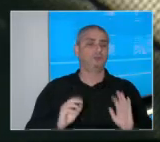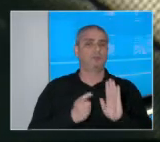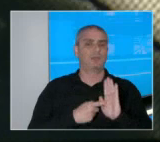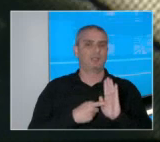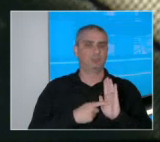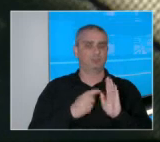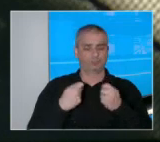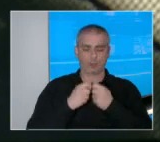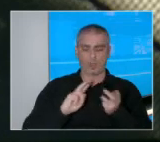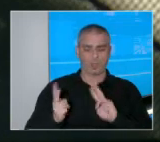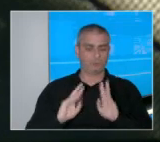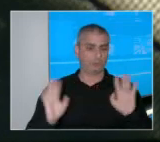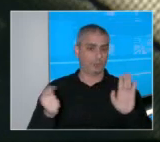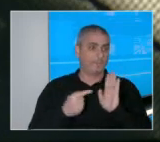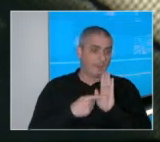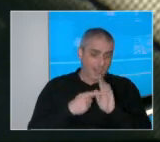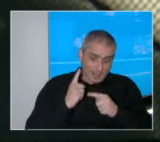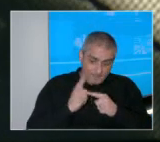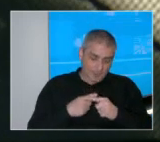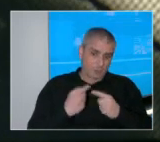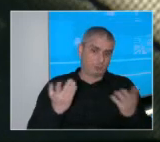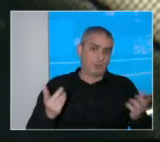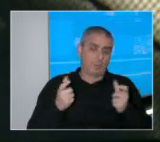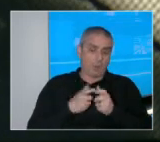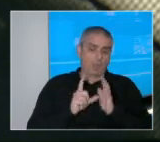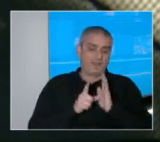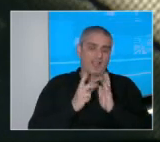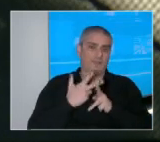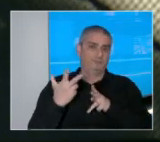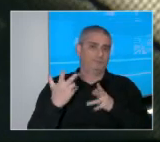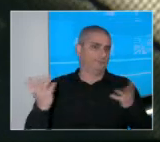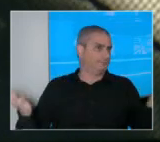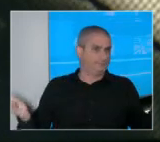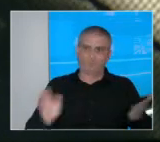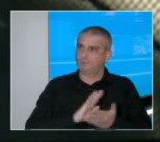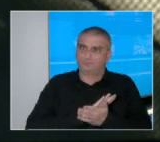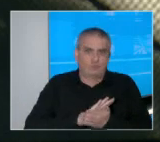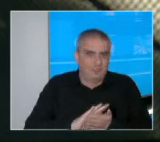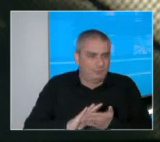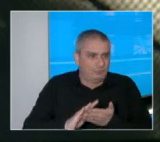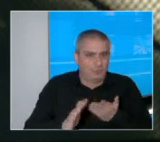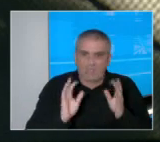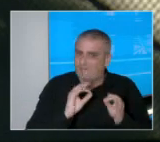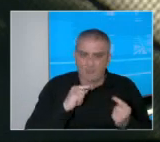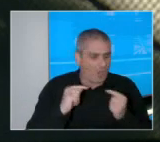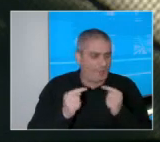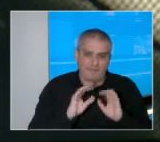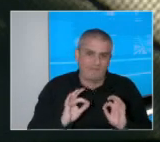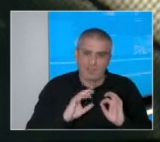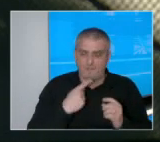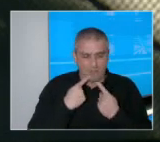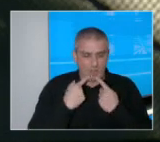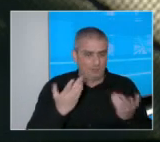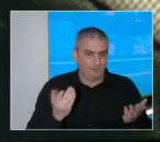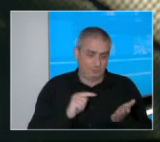דרישה שתלויה אחת בשנייה מאחר, וזה בדיוק כשמו כן הוא בלוק טכני. עכשיו, זה פשוט, זה מובן מאליו. אף אחד לא מתווכח על זה, אף אחד לא ידיין